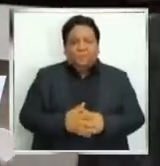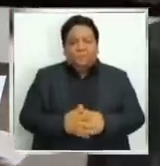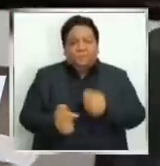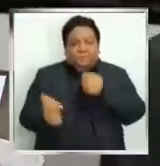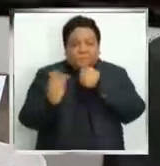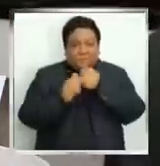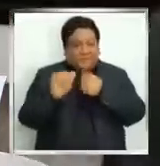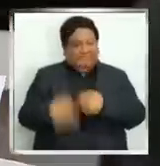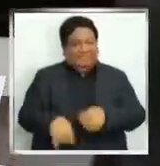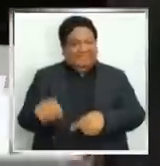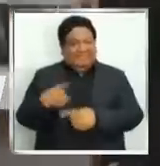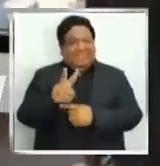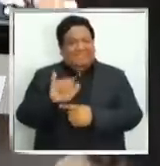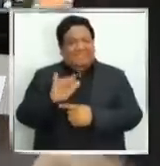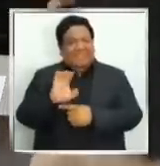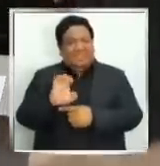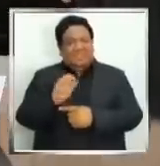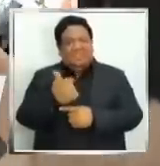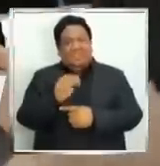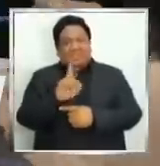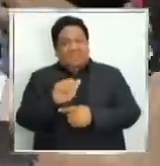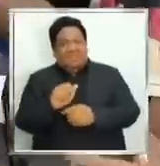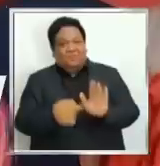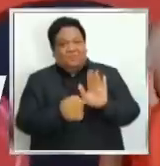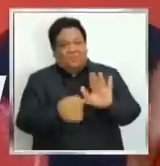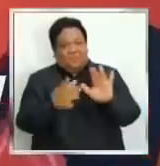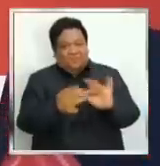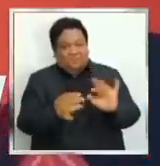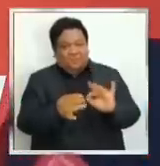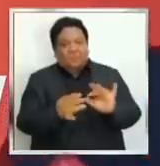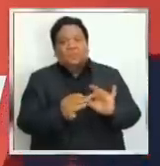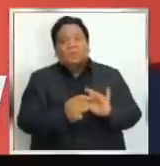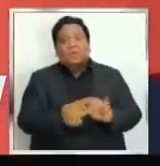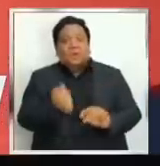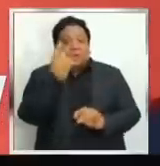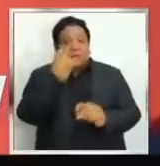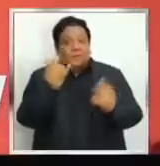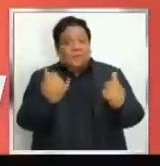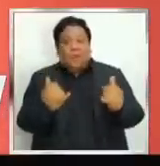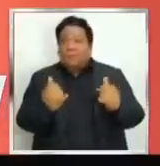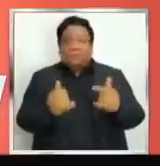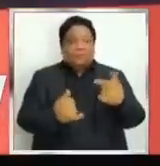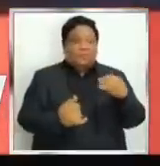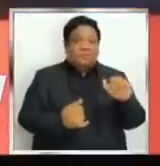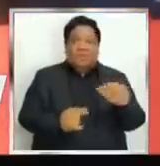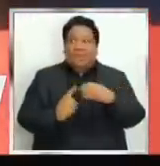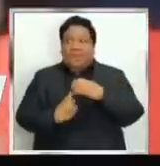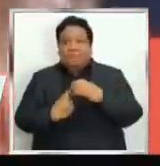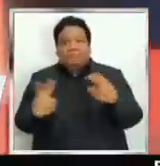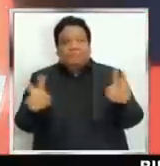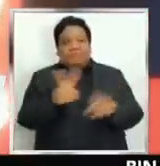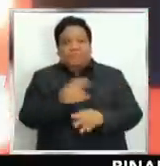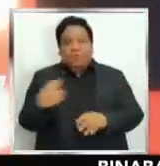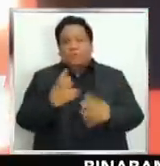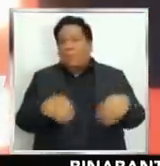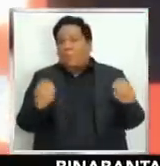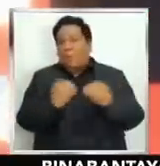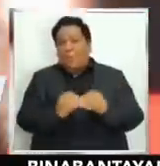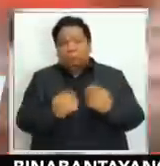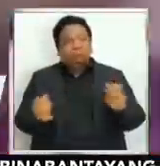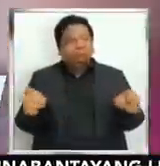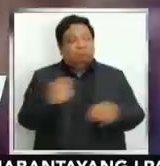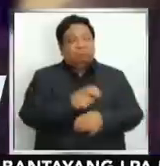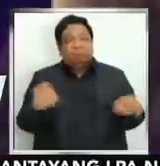at Unkabogable star Vice Ganda. Ngayon, the network war is over at kabi-kabila ang crossover ng kapuso at